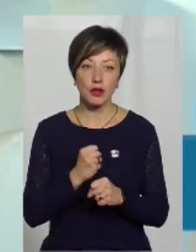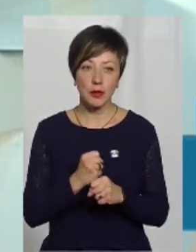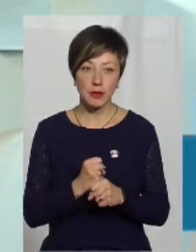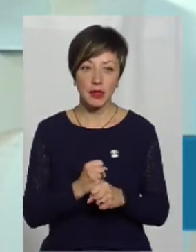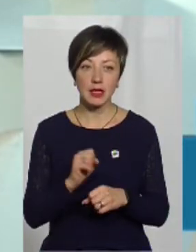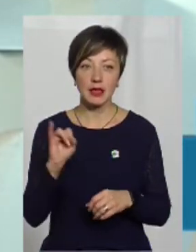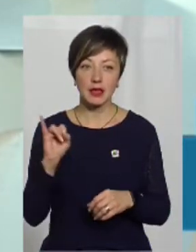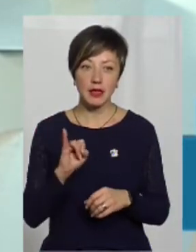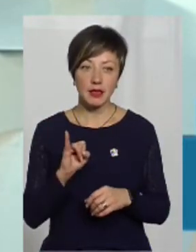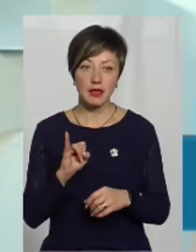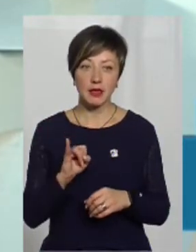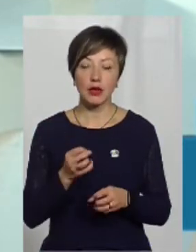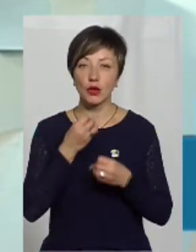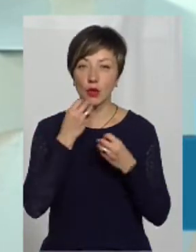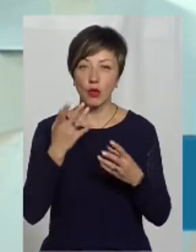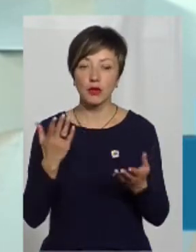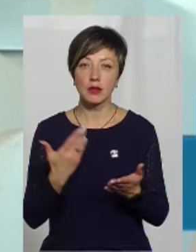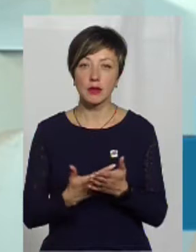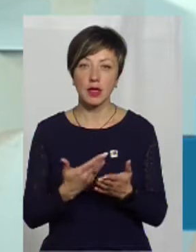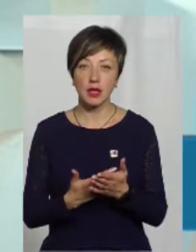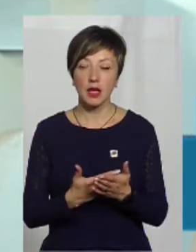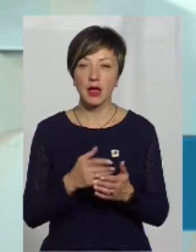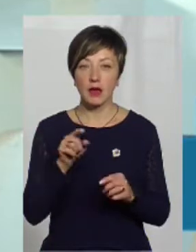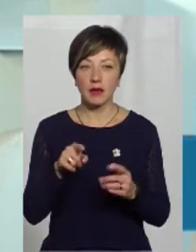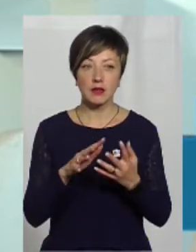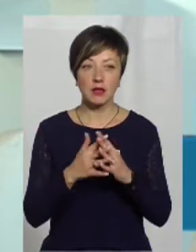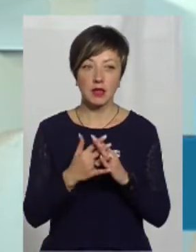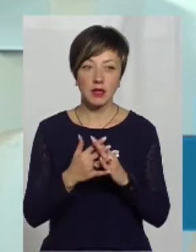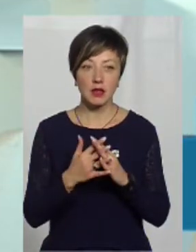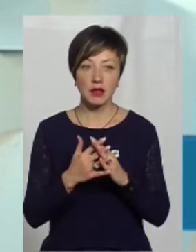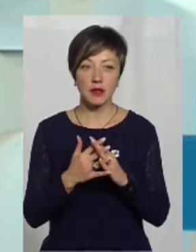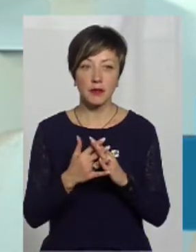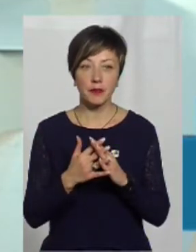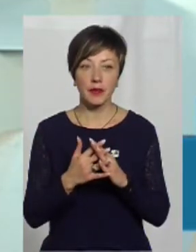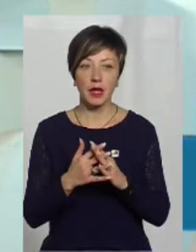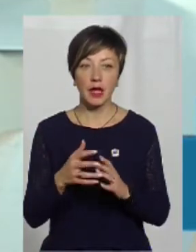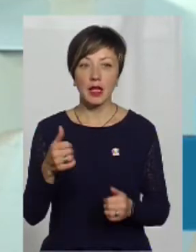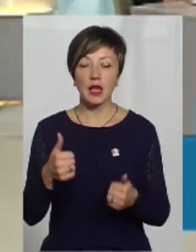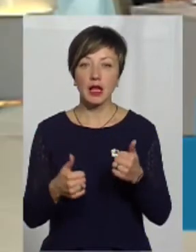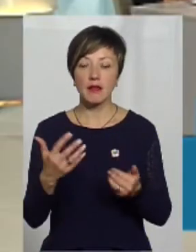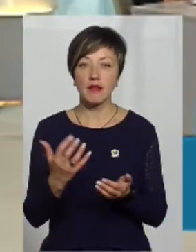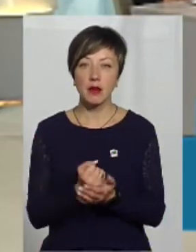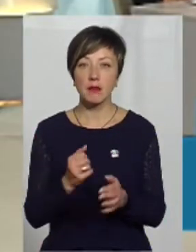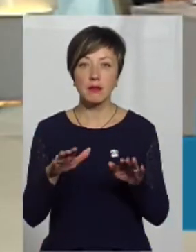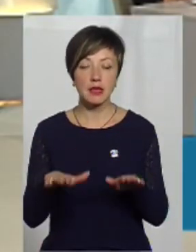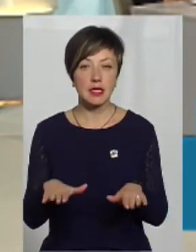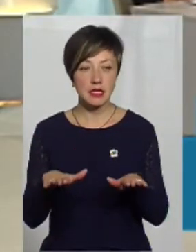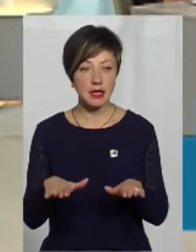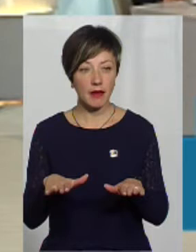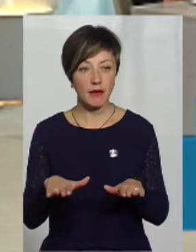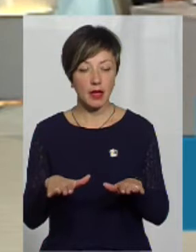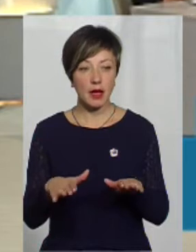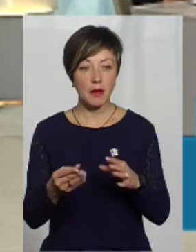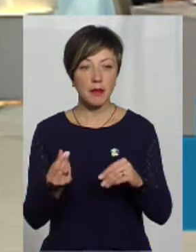І добре, що, наприклад, у пільному Олексинці тендер виграв місцевий